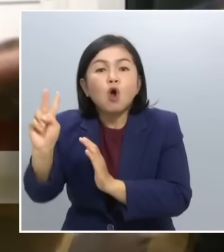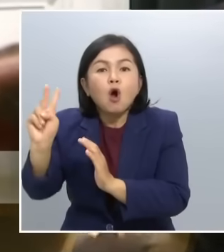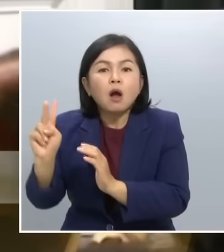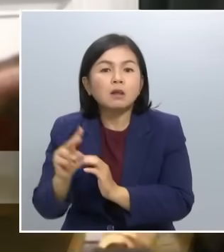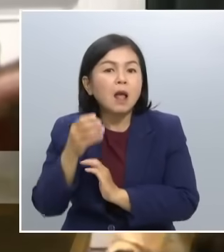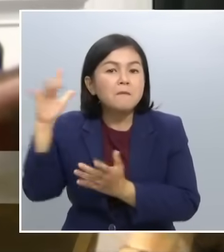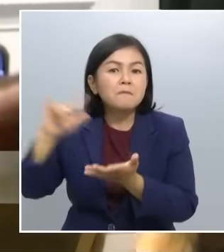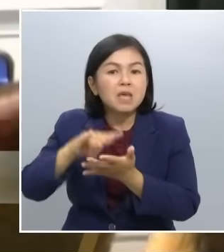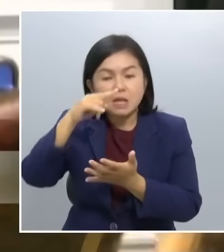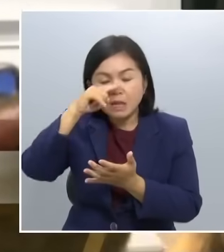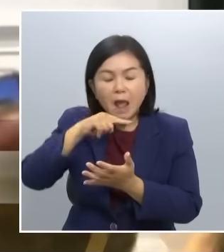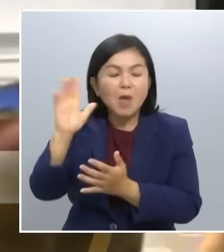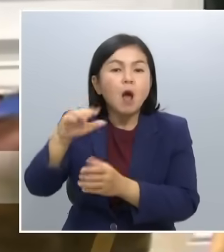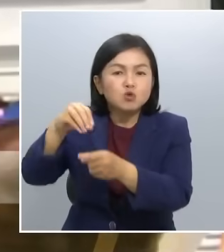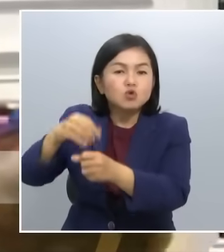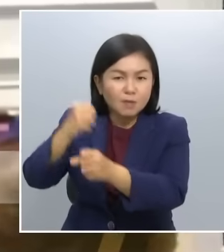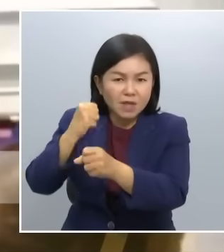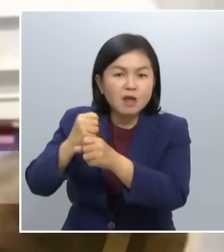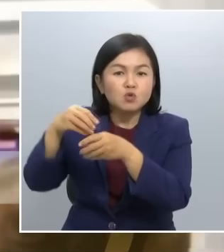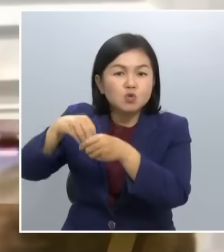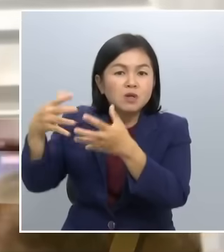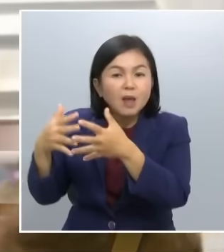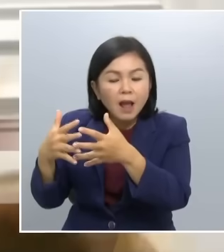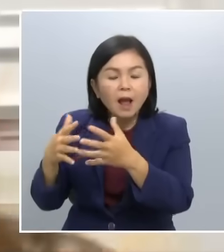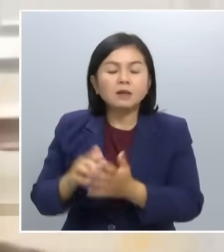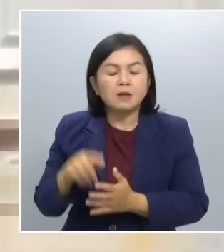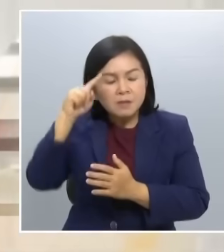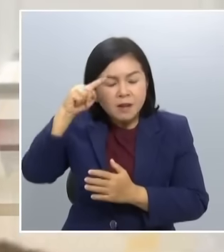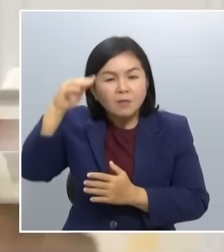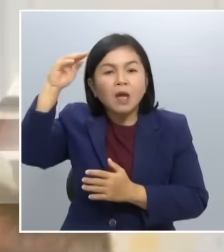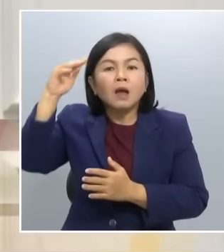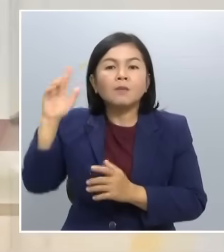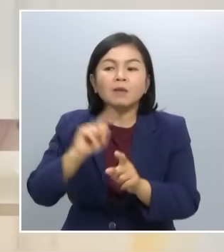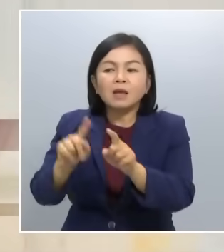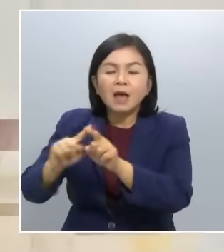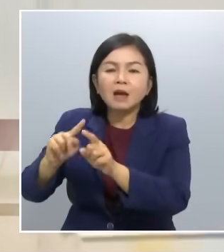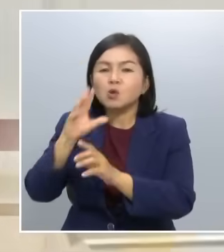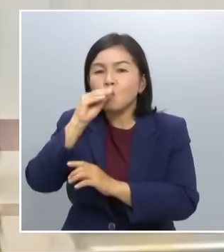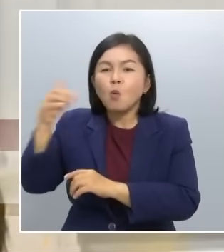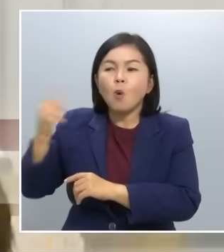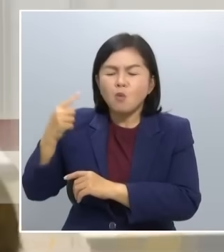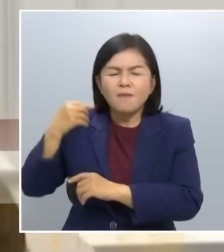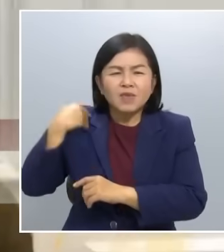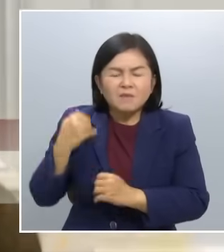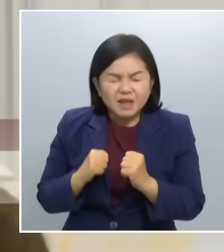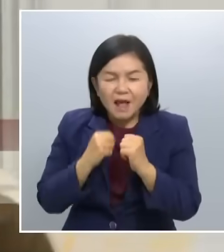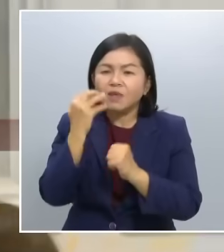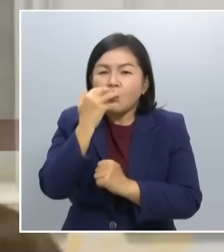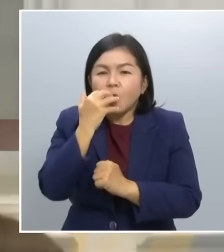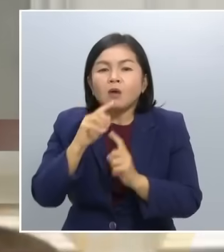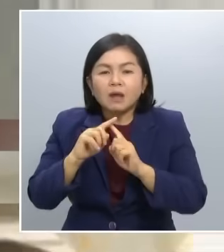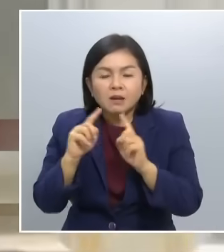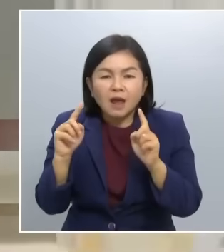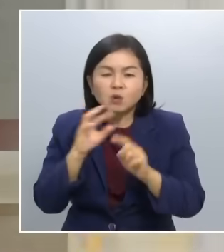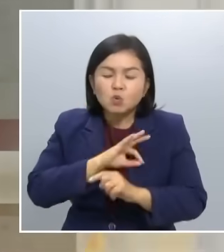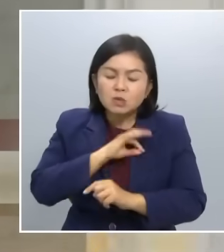ลับเมืองไทยทำงานอยู่เมืองนอกคุณเศรษฐาบอกก็พยายามจะหัวเราะกับมุกตลกตรงนี้ให้ได้แต่ความจริงก็ไม่ใช่เรื่องขมขื่นอ